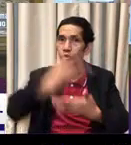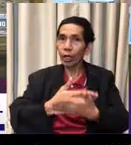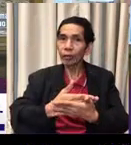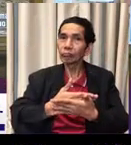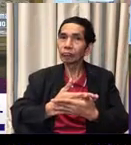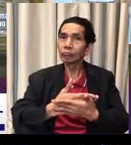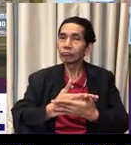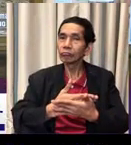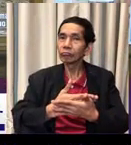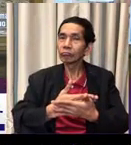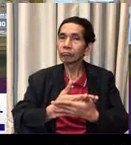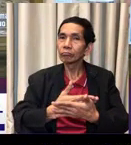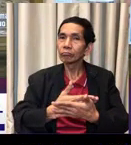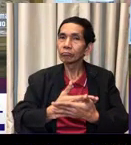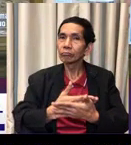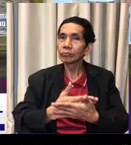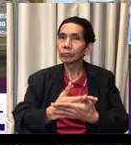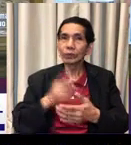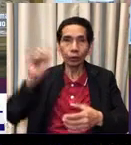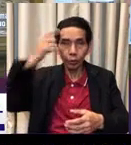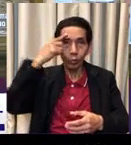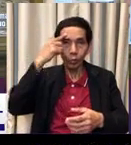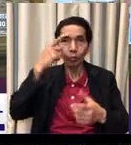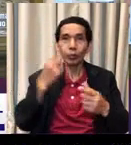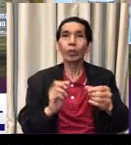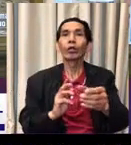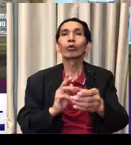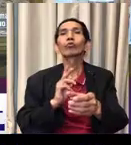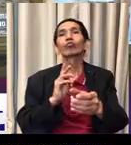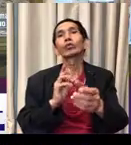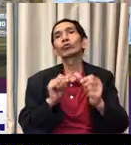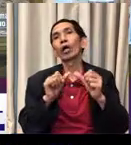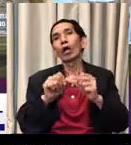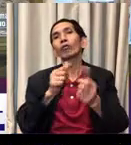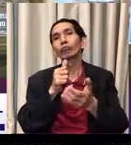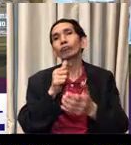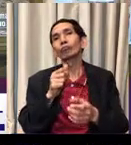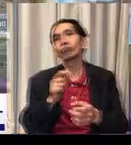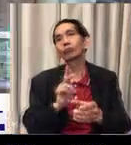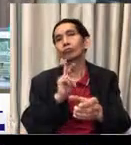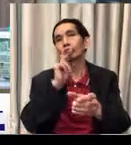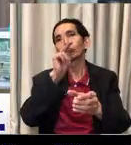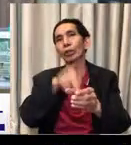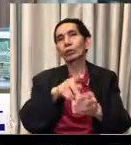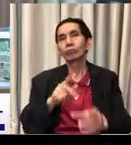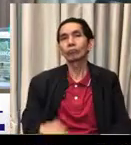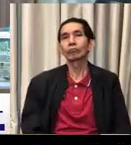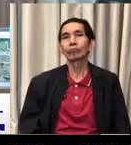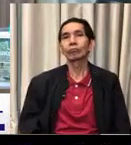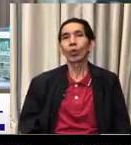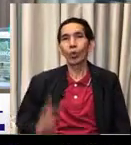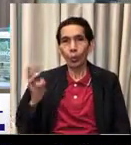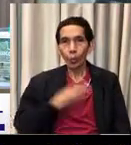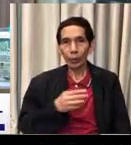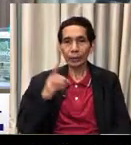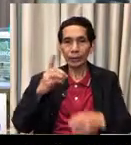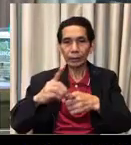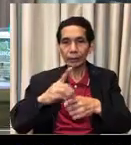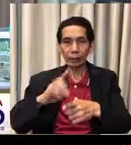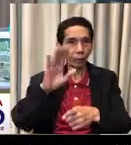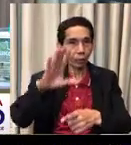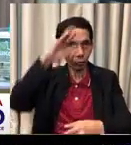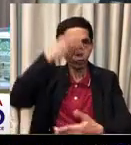the government will intervene. kami didisiplina dyan.